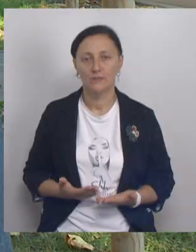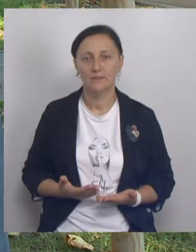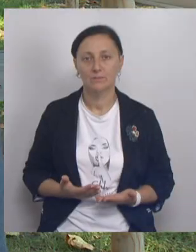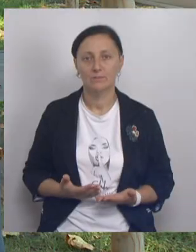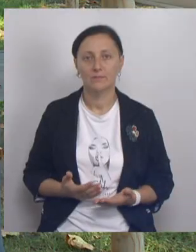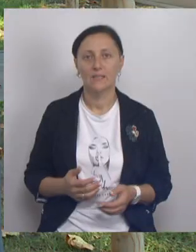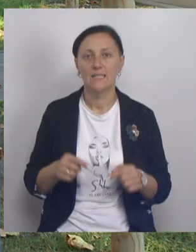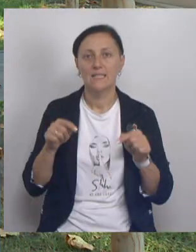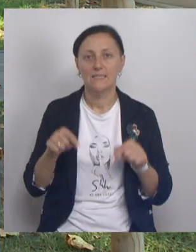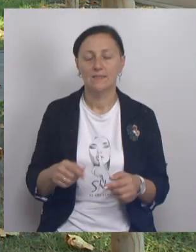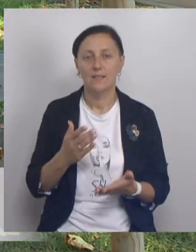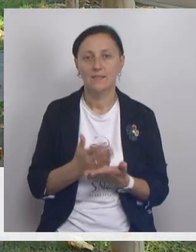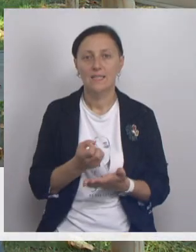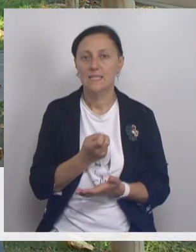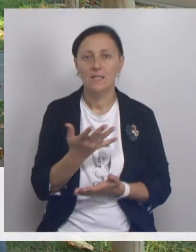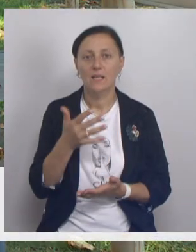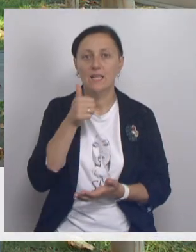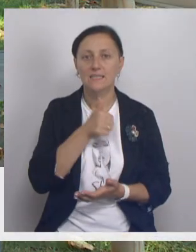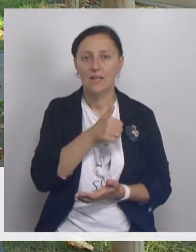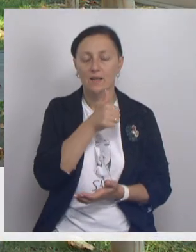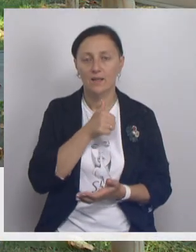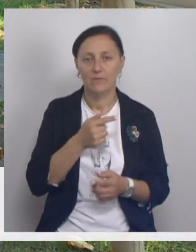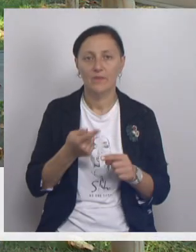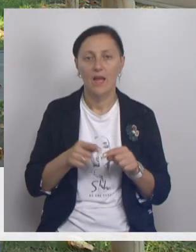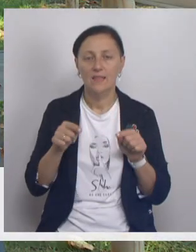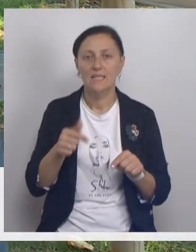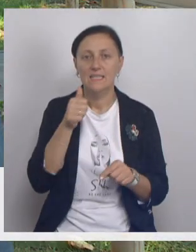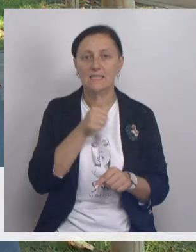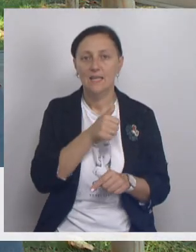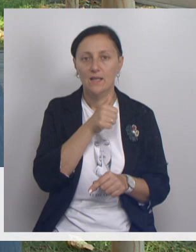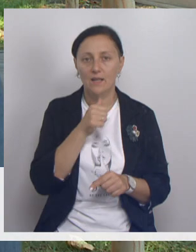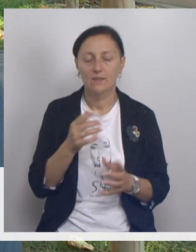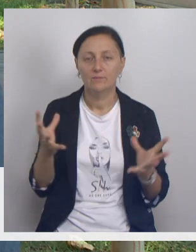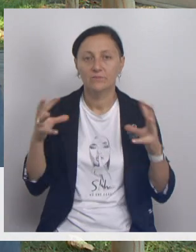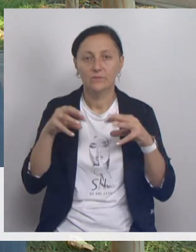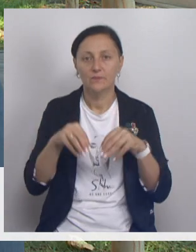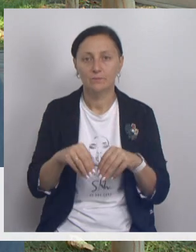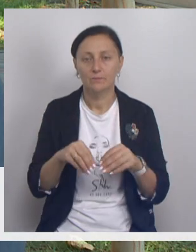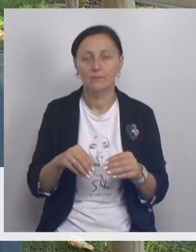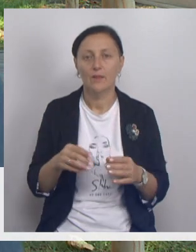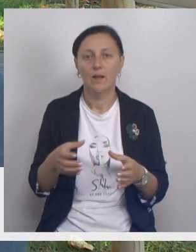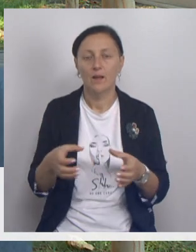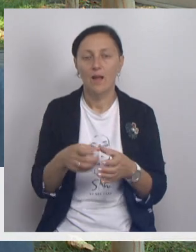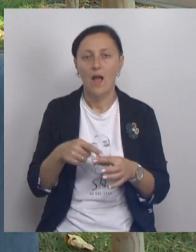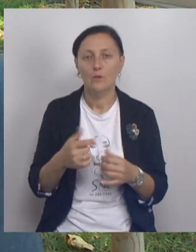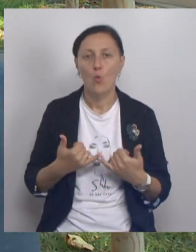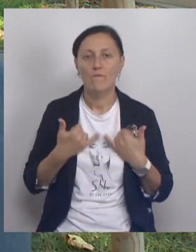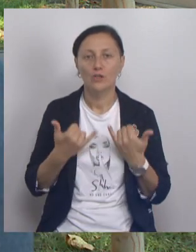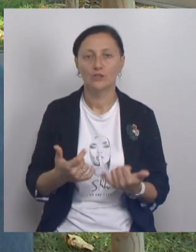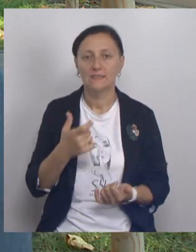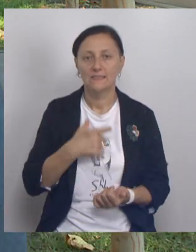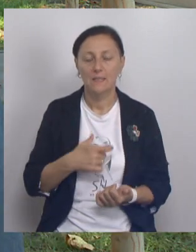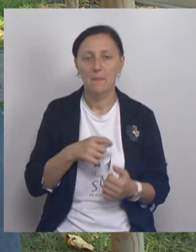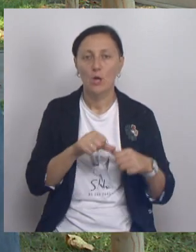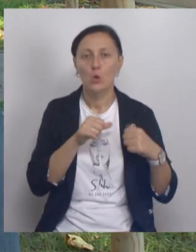Здесь есть несколько секретов. Эти секреты в целой системе. система, в первую очередь, уважение к себе и любви